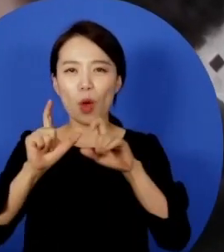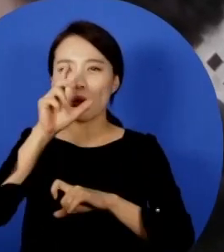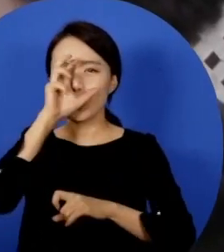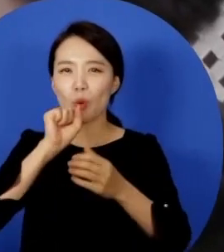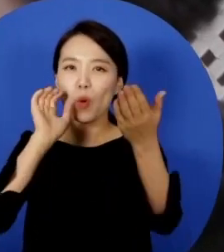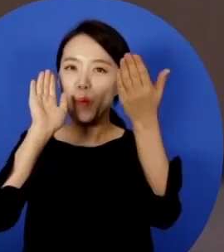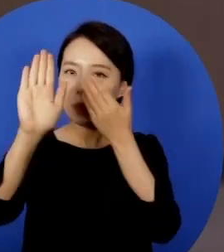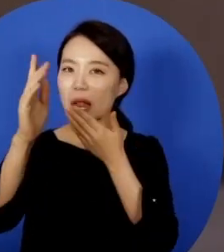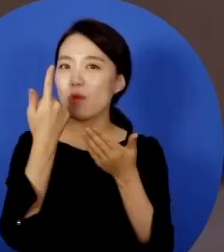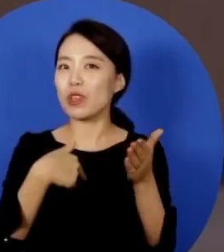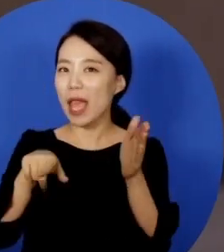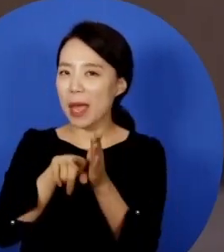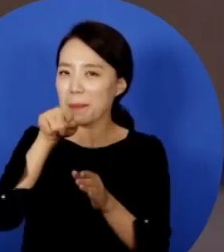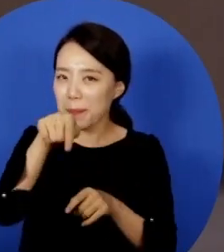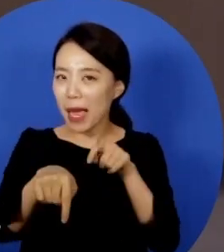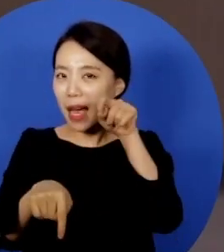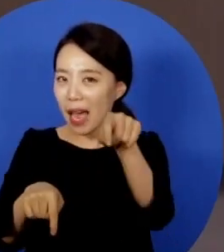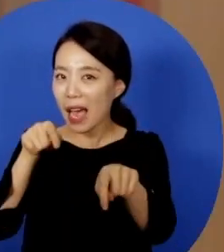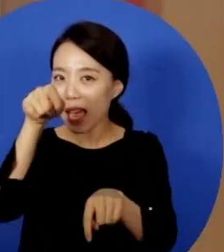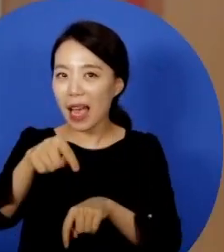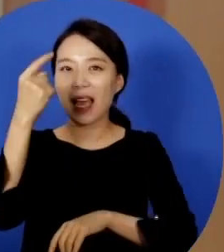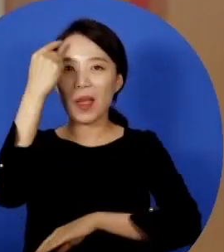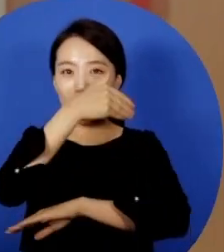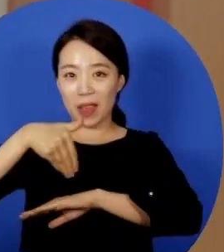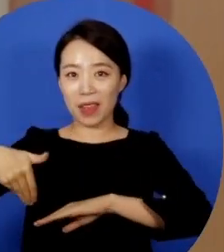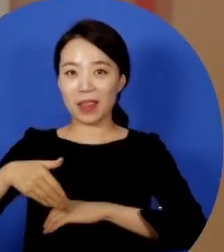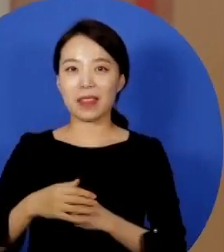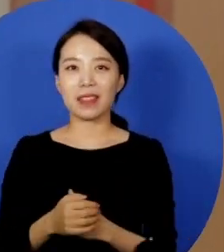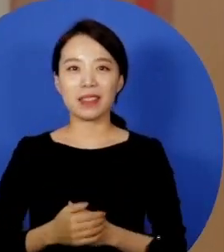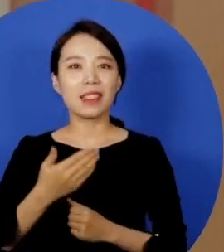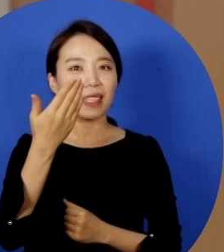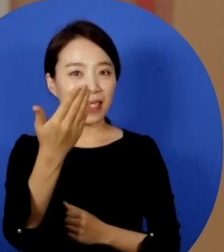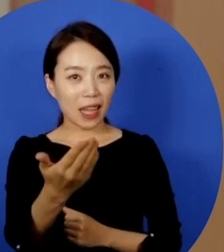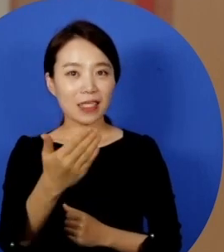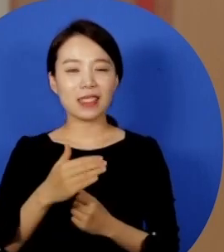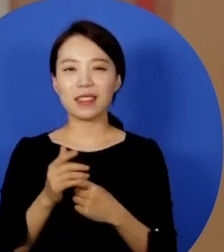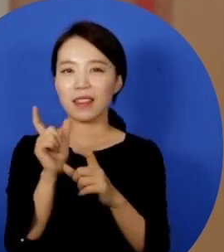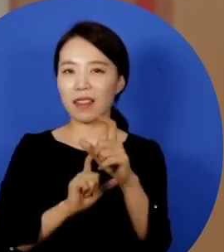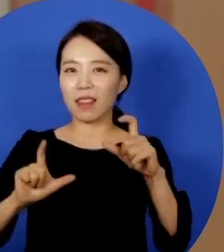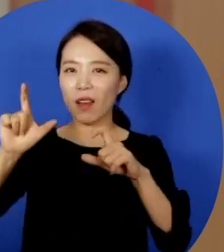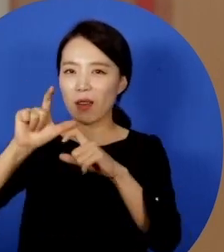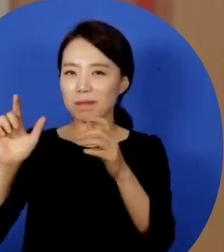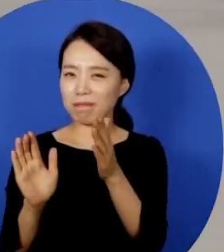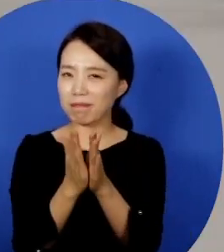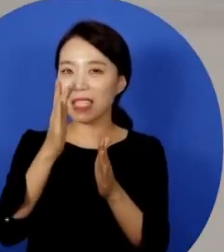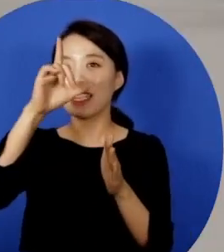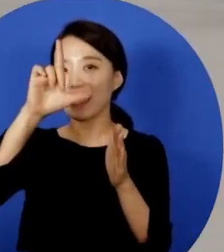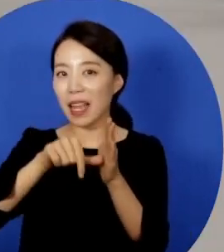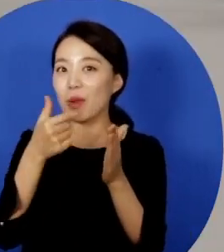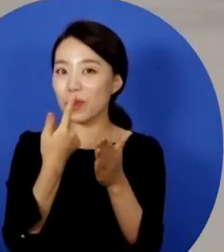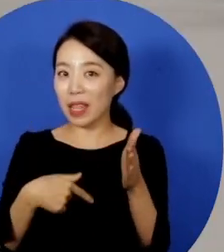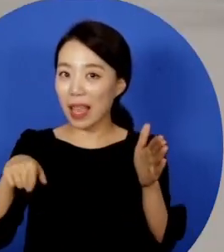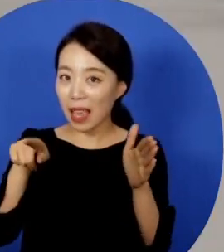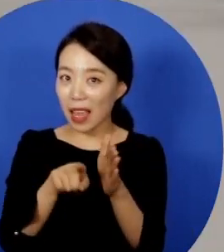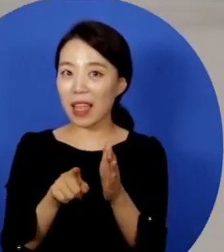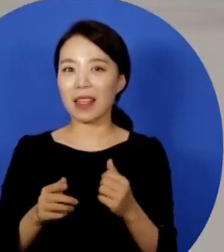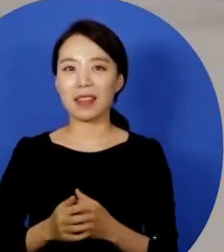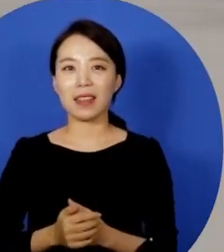밝은 미래를 향해 앞으로 나아갈 것입니다. 당신이 더욱 찬란히 빛나는 순간을